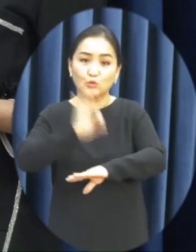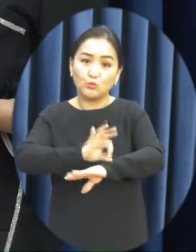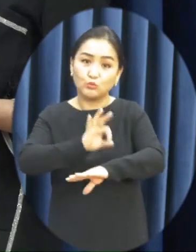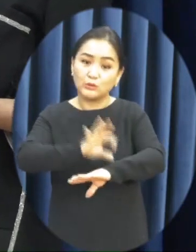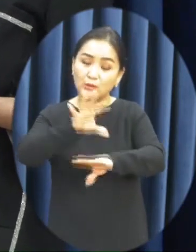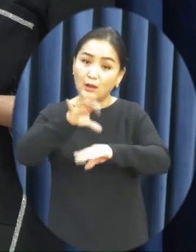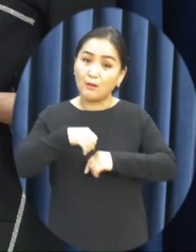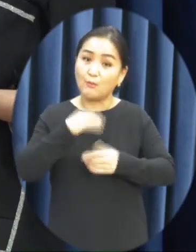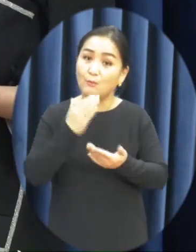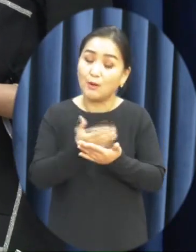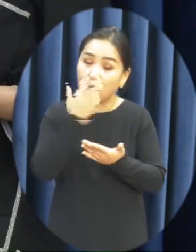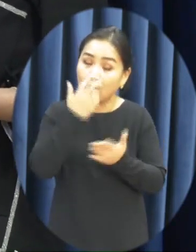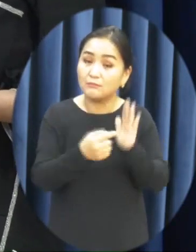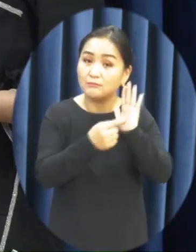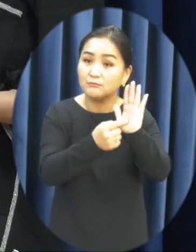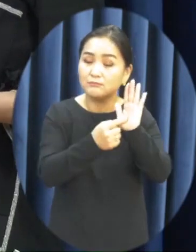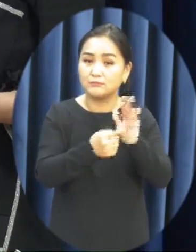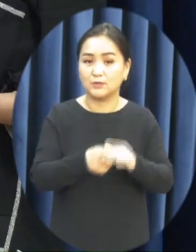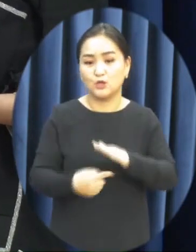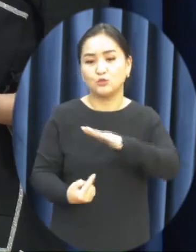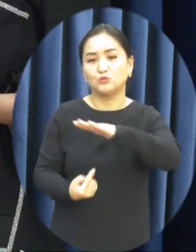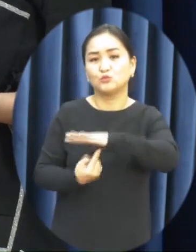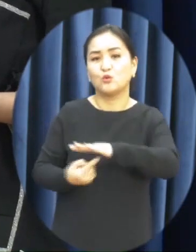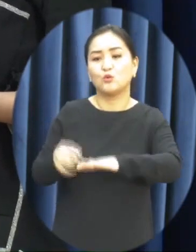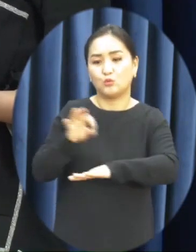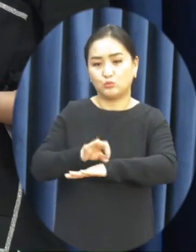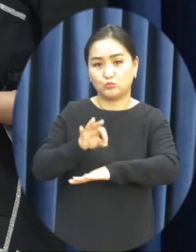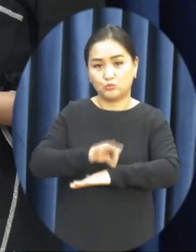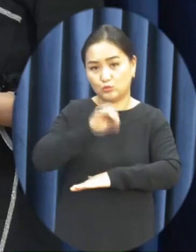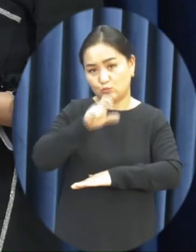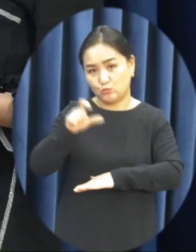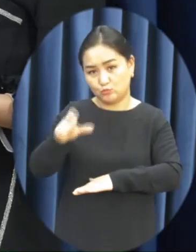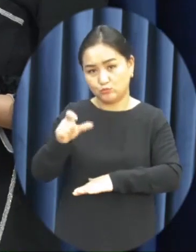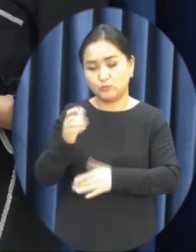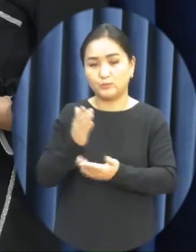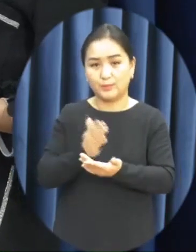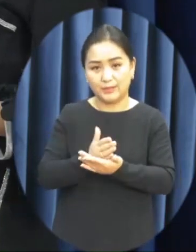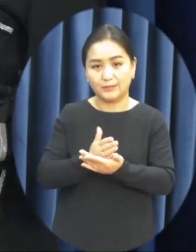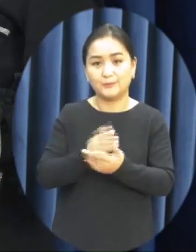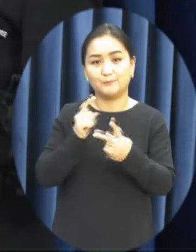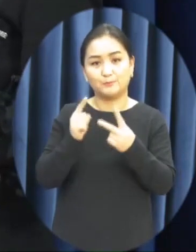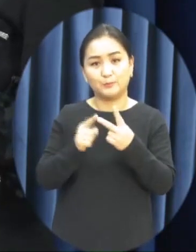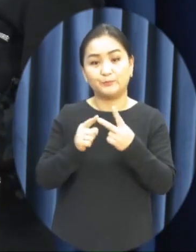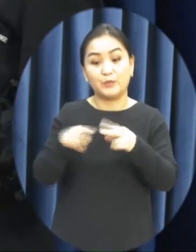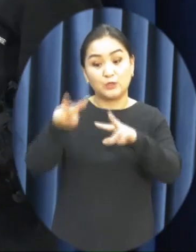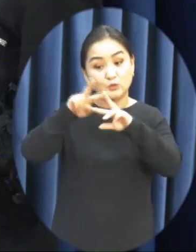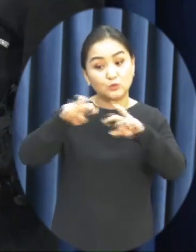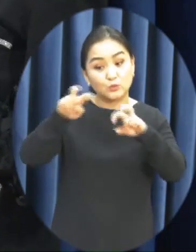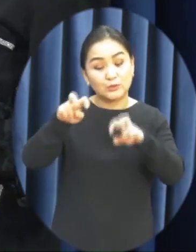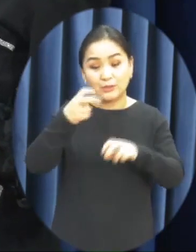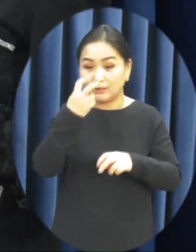འགས གས